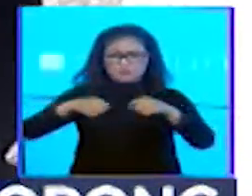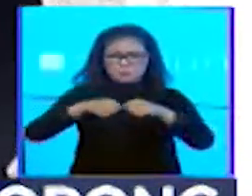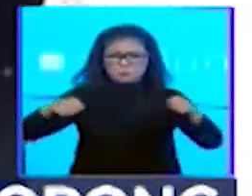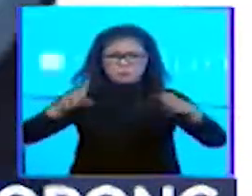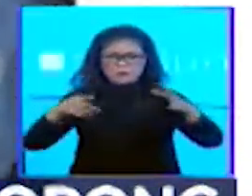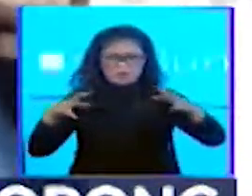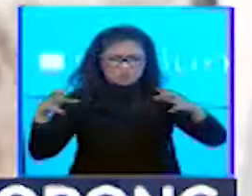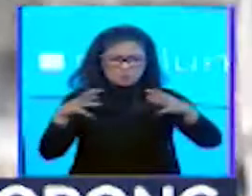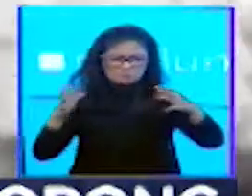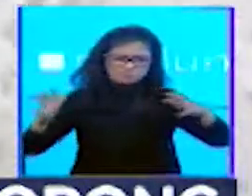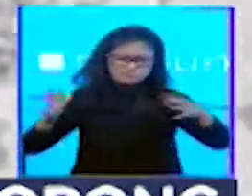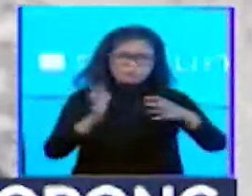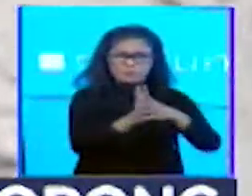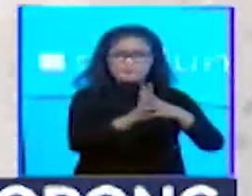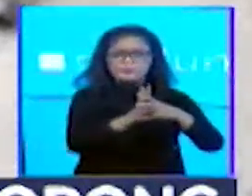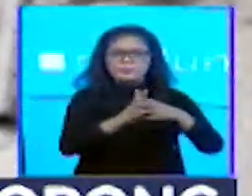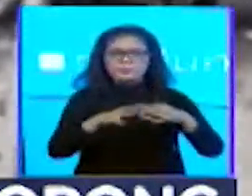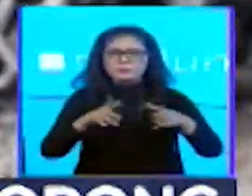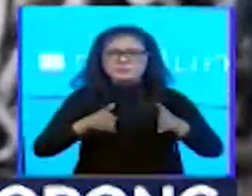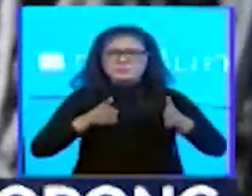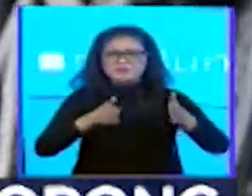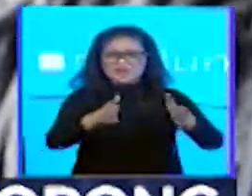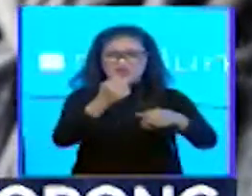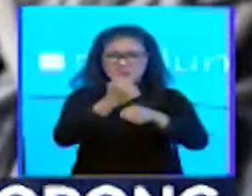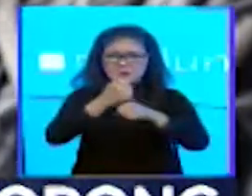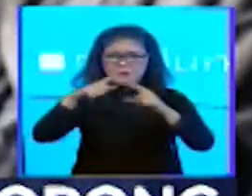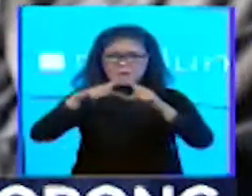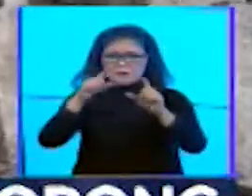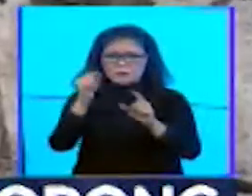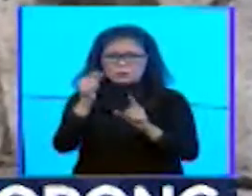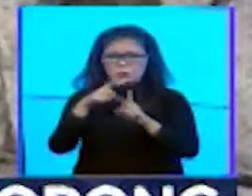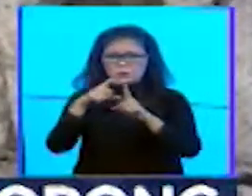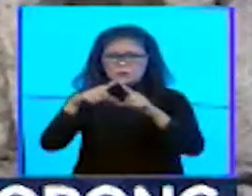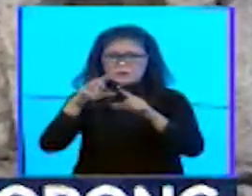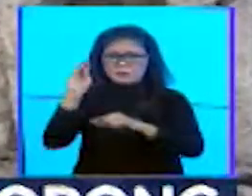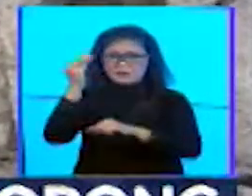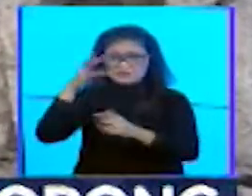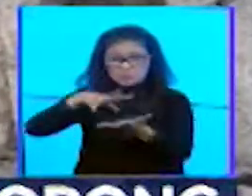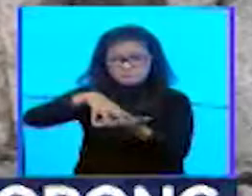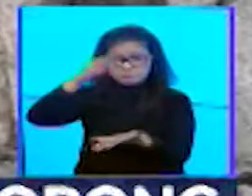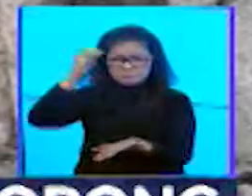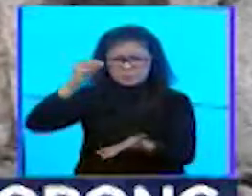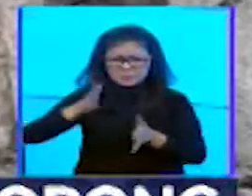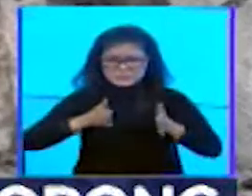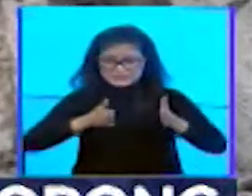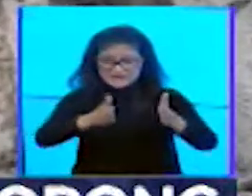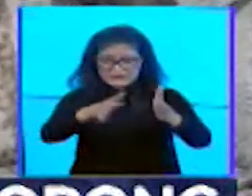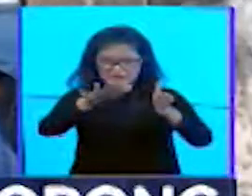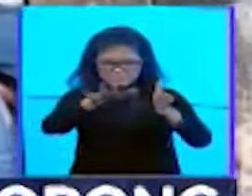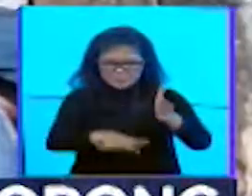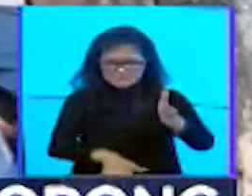dalam gorong-gorong di Jalan Garuda Kemayoran, Jakarta Pusat. Selama ini kawasan Jalan Garuda kerap tergenang banjir saat hujan deras